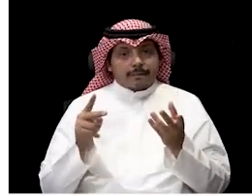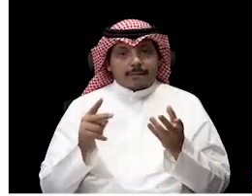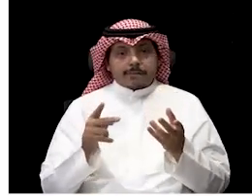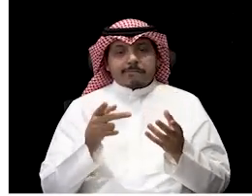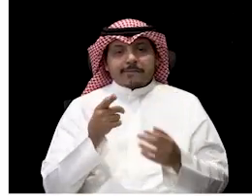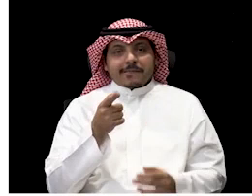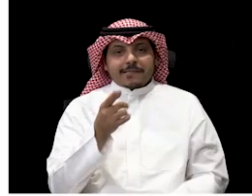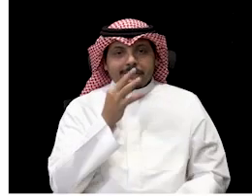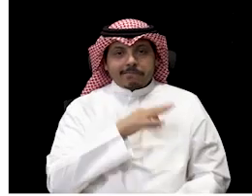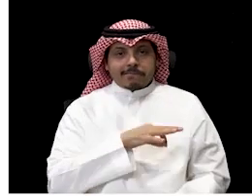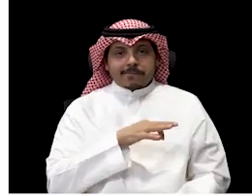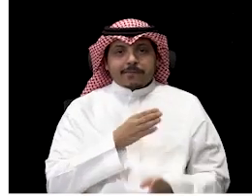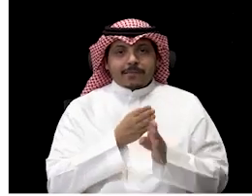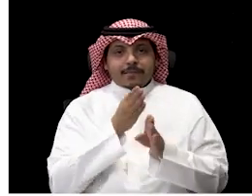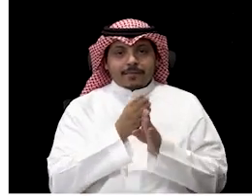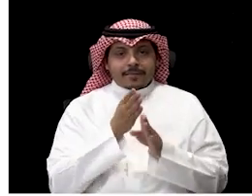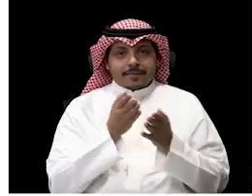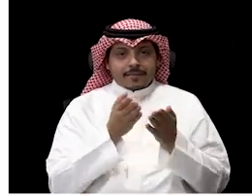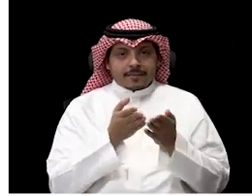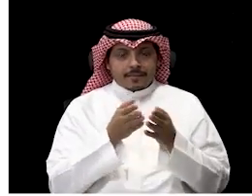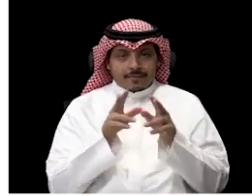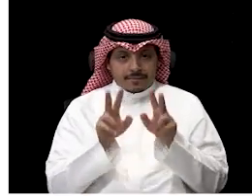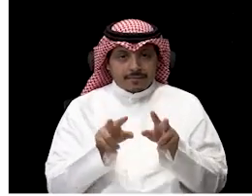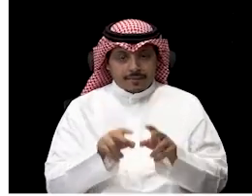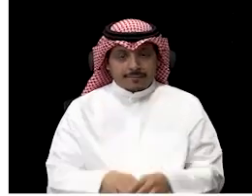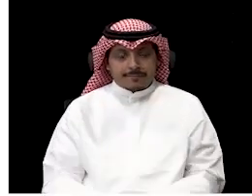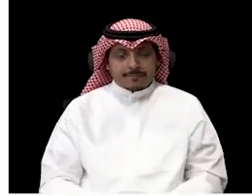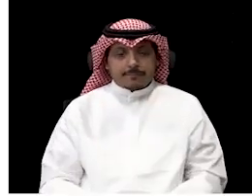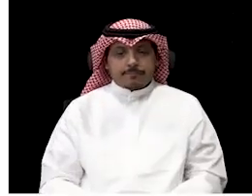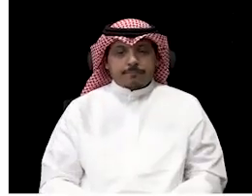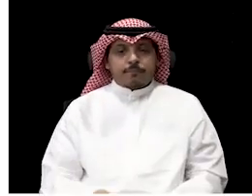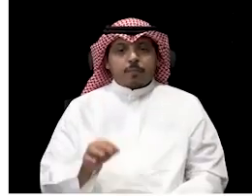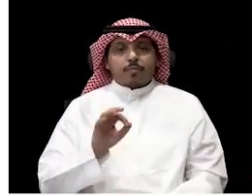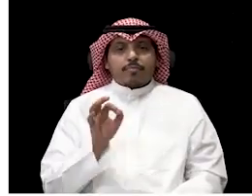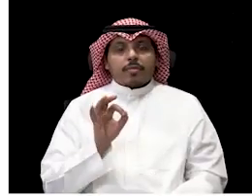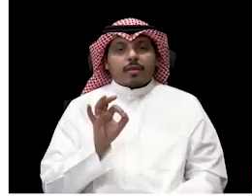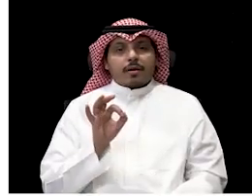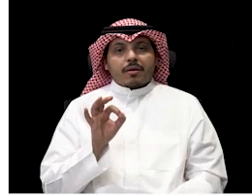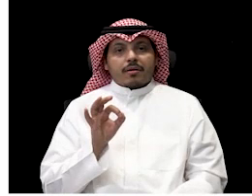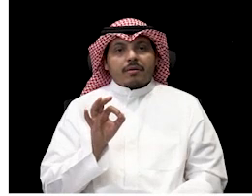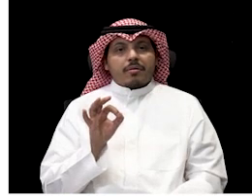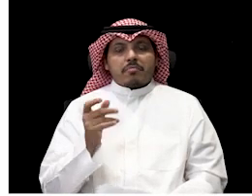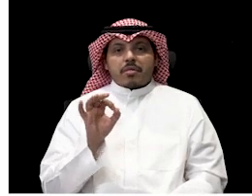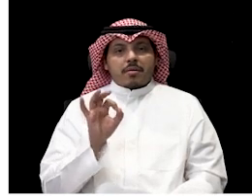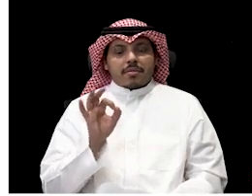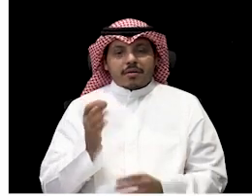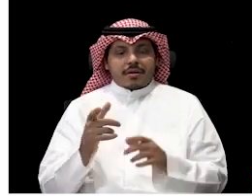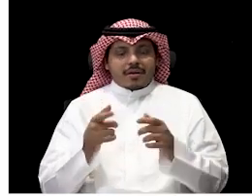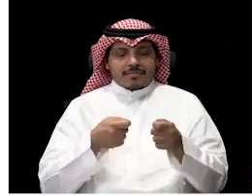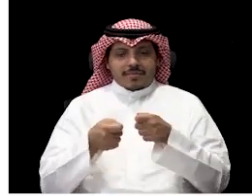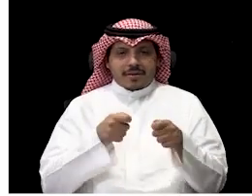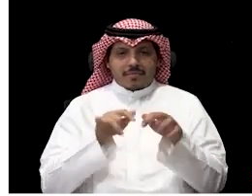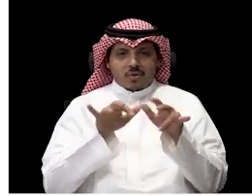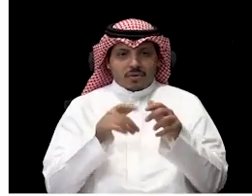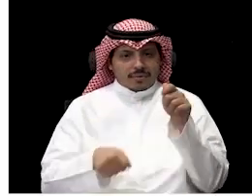من الخبراء والمتخصصين فيه. ضربت لكم مثال قبل قليل، تعلم البرمجة،